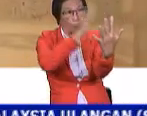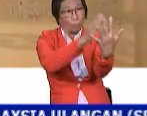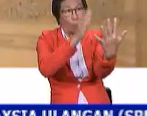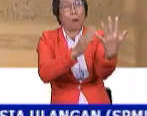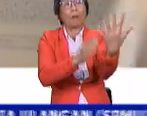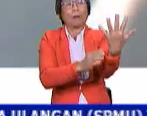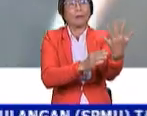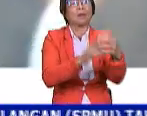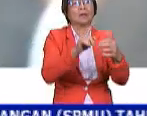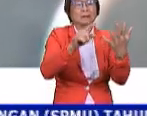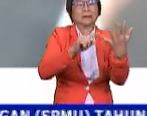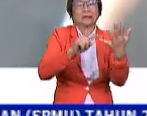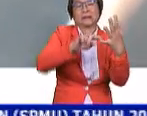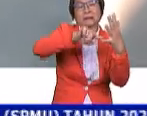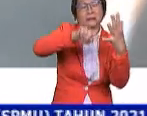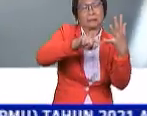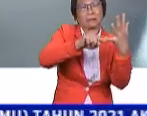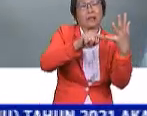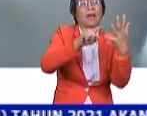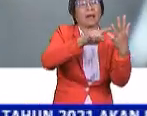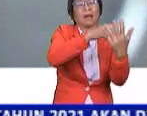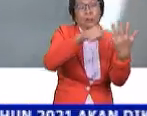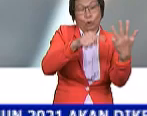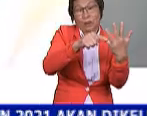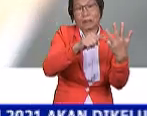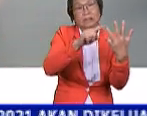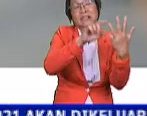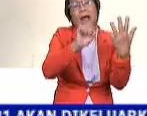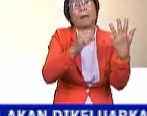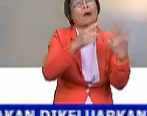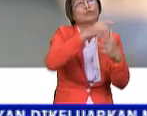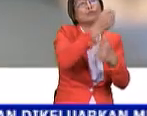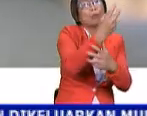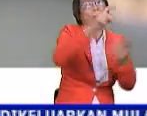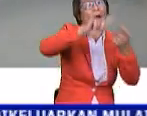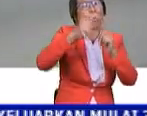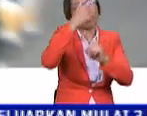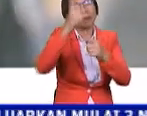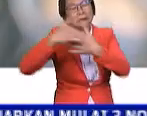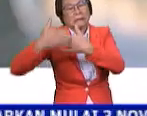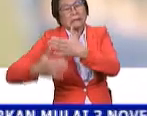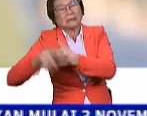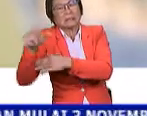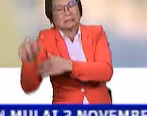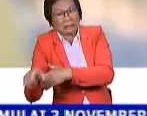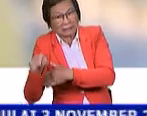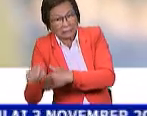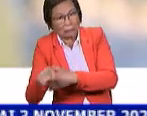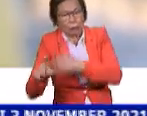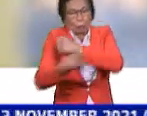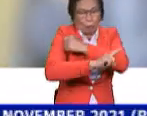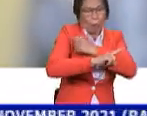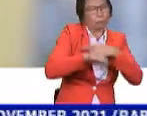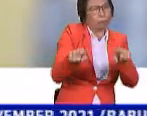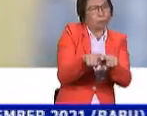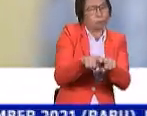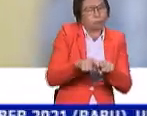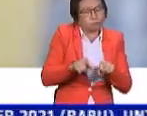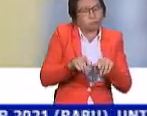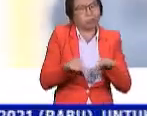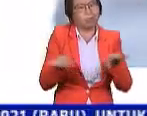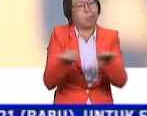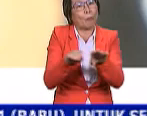kecuali Muhammad Sobirin serta 12 rakannya cranya mencederakan mangsa hukuman itu pula bermula secara serentak